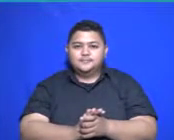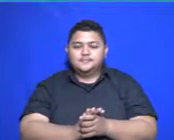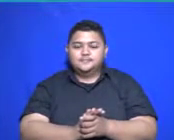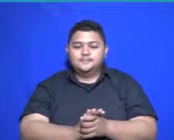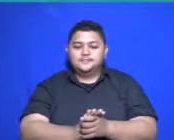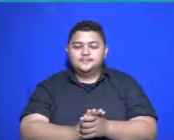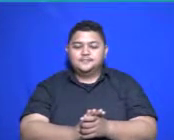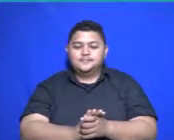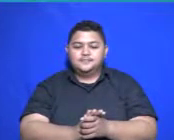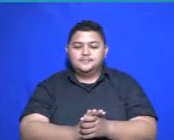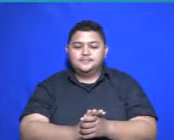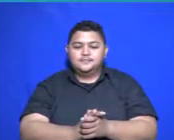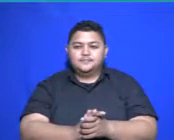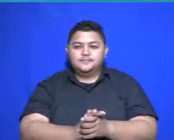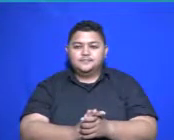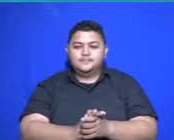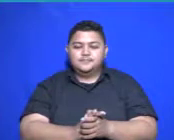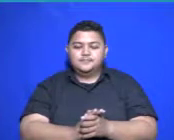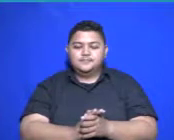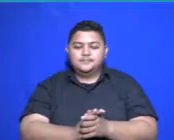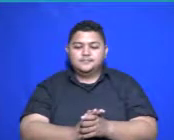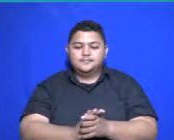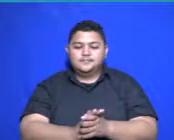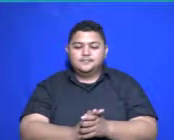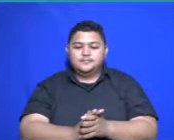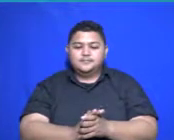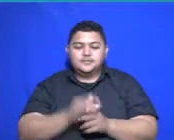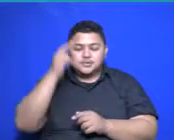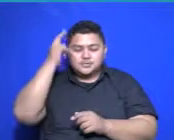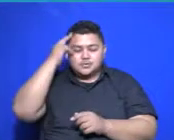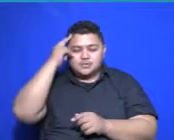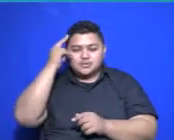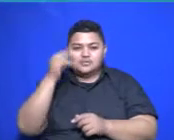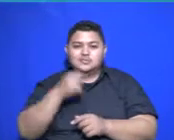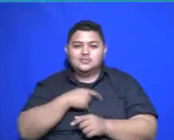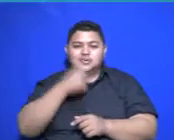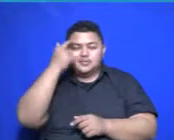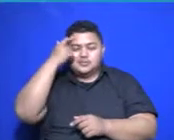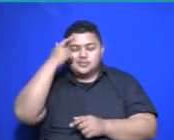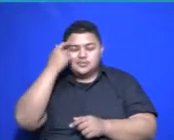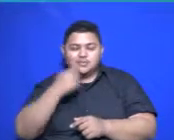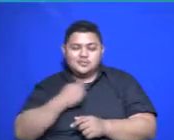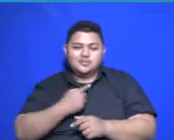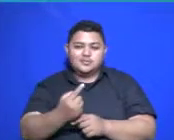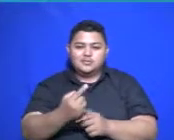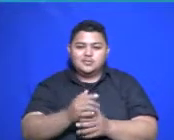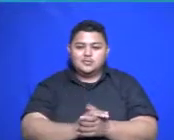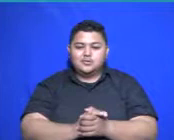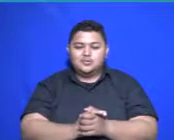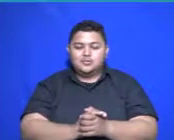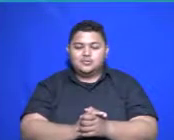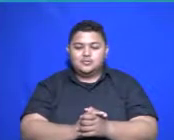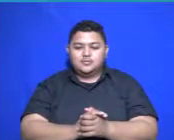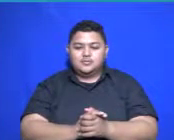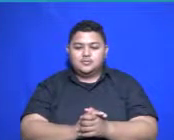Pemerintah, salah satu prestasi yang menurut saya sangat monumental dari pemerintahan